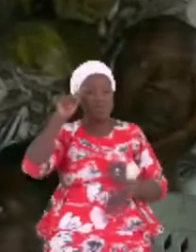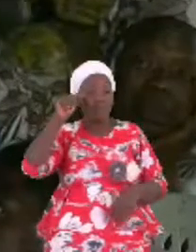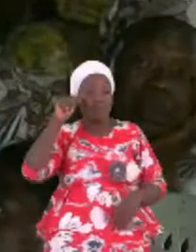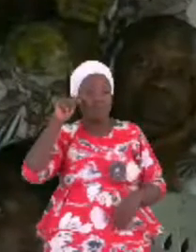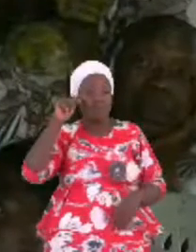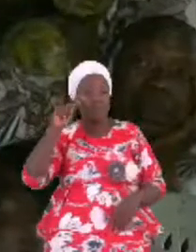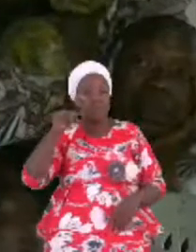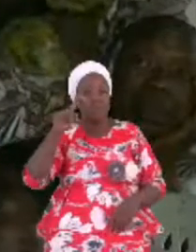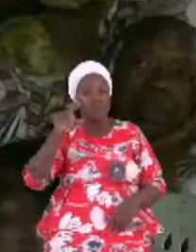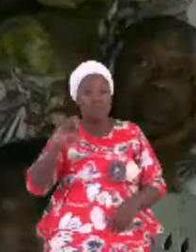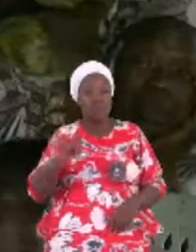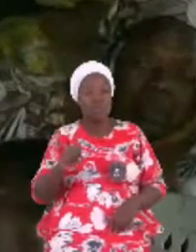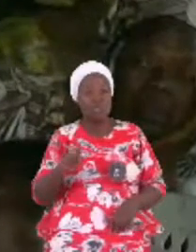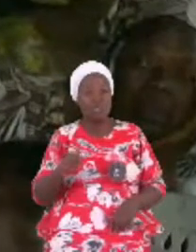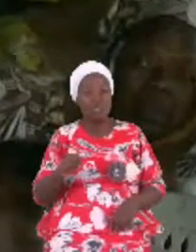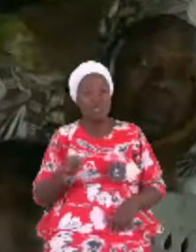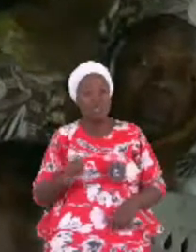Il y a un lien à l'écran.